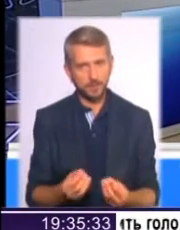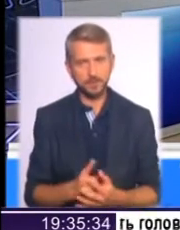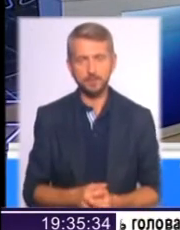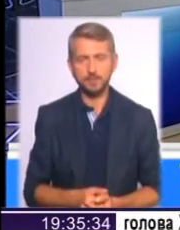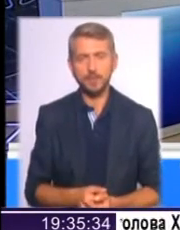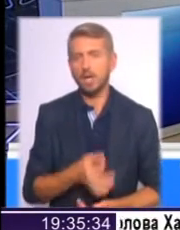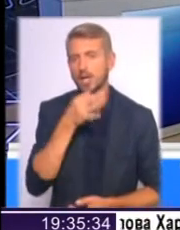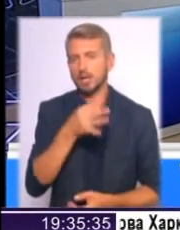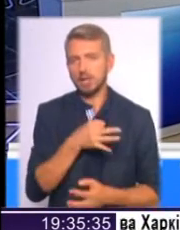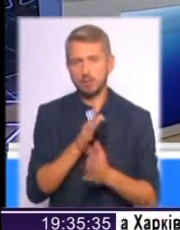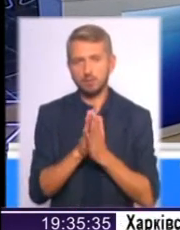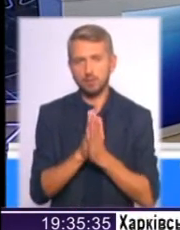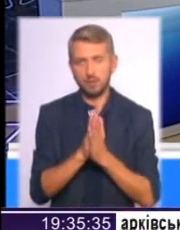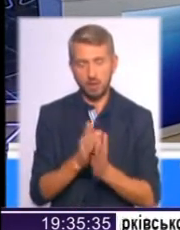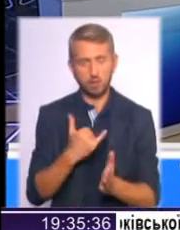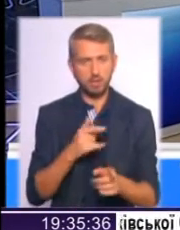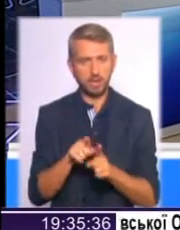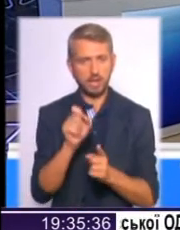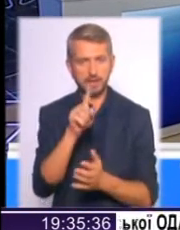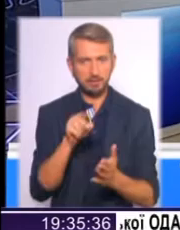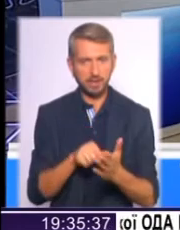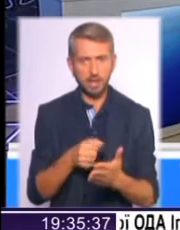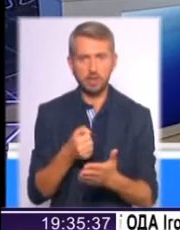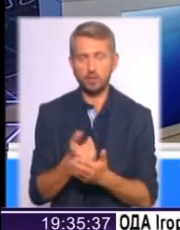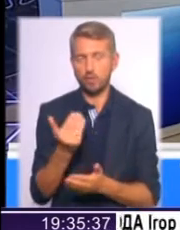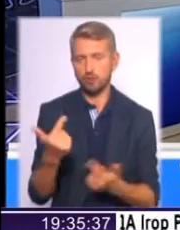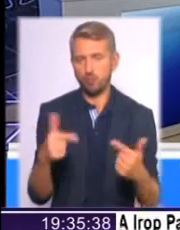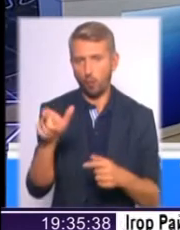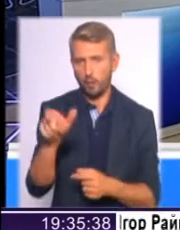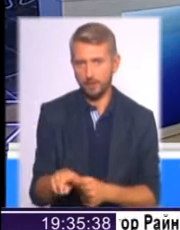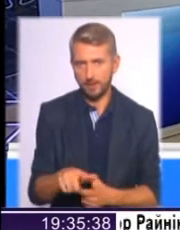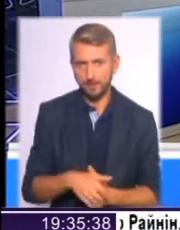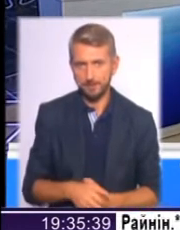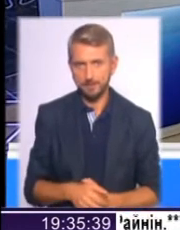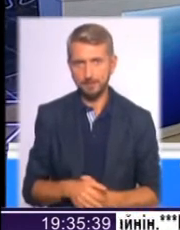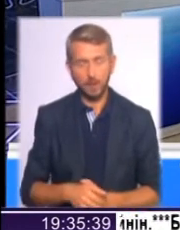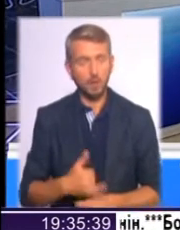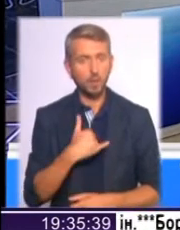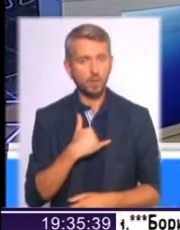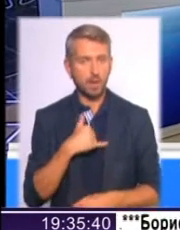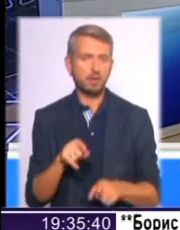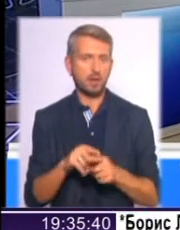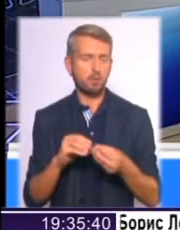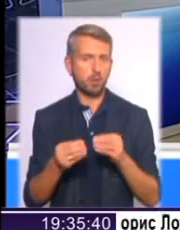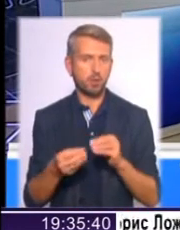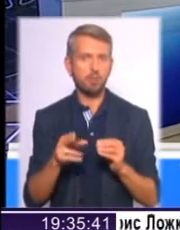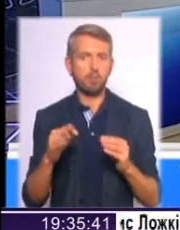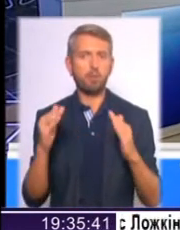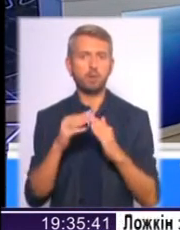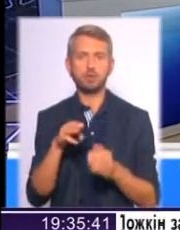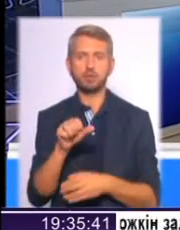вечора. Скажіть, будь ласка, і в мене таке запитання до вашого гостя. Так. У нас така проблема, по будинку там